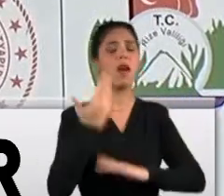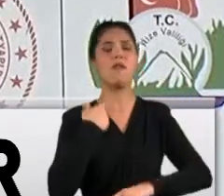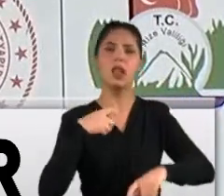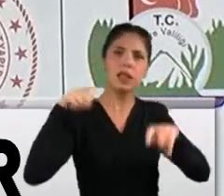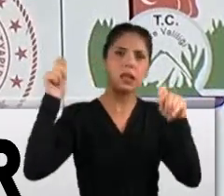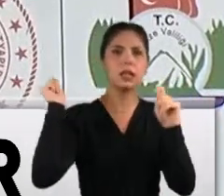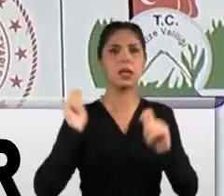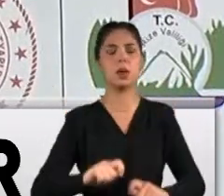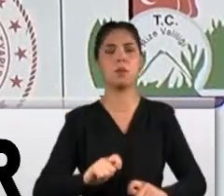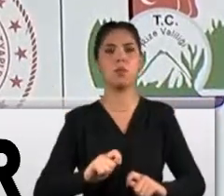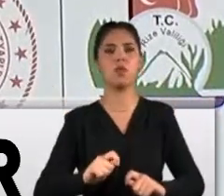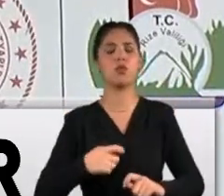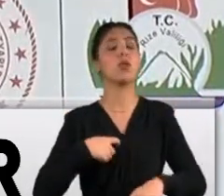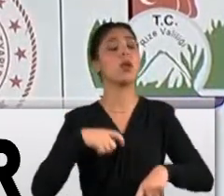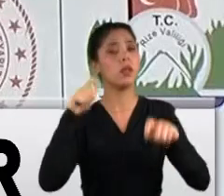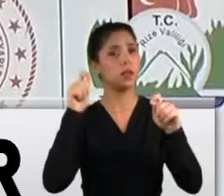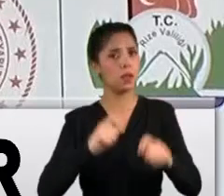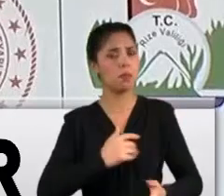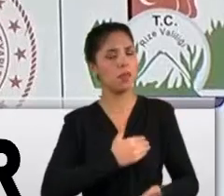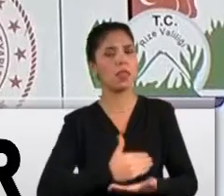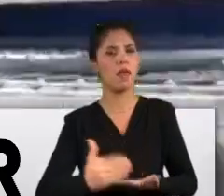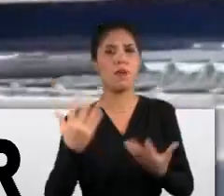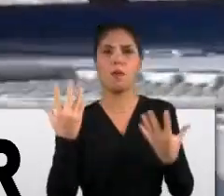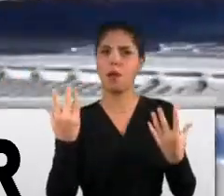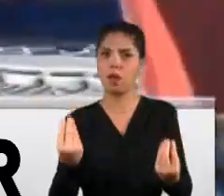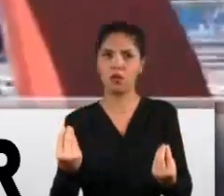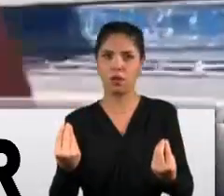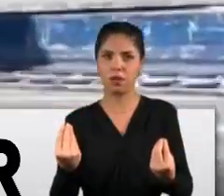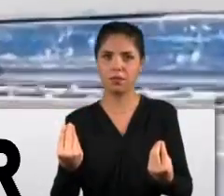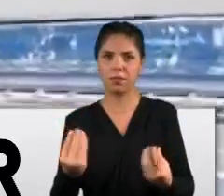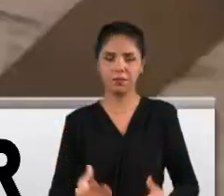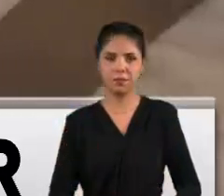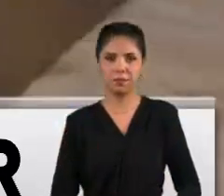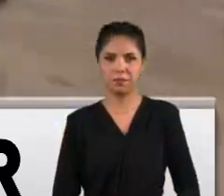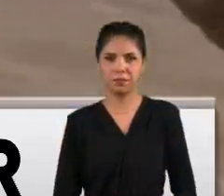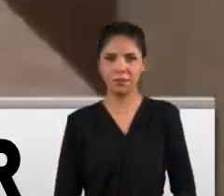yapıyoruz. Yapmayı da sürdüreceğiz.